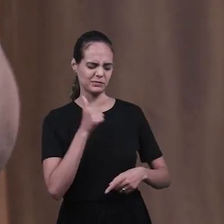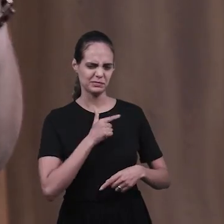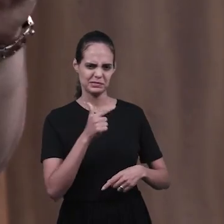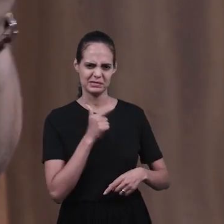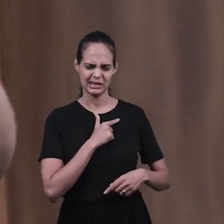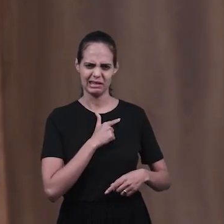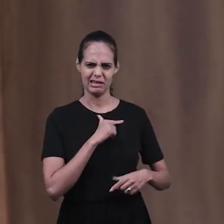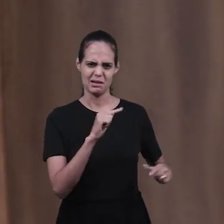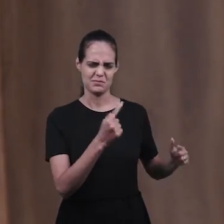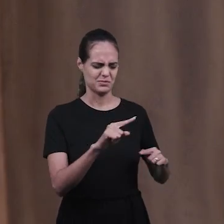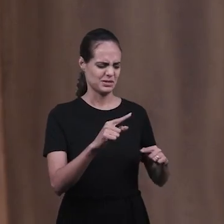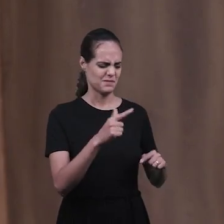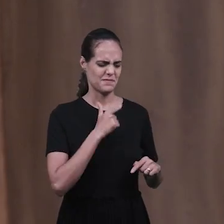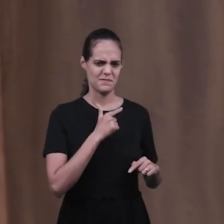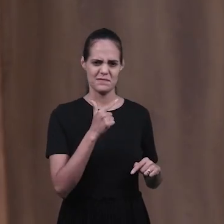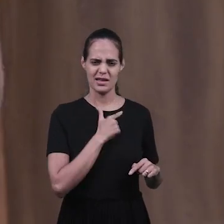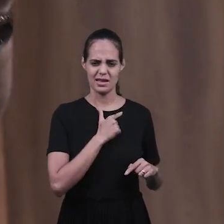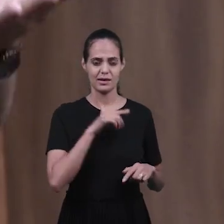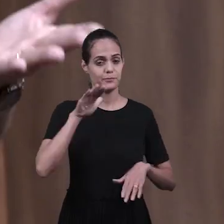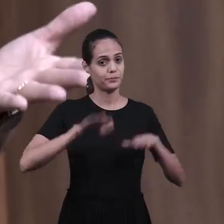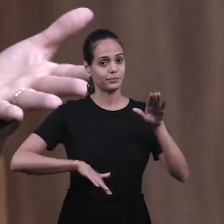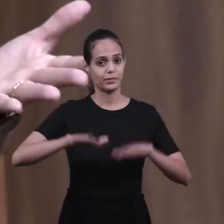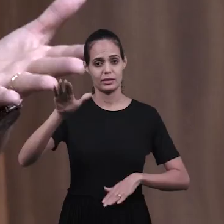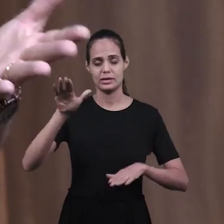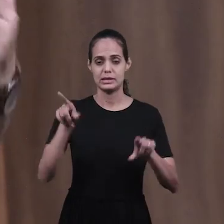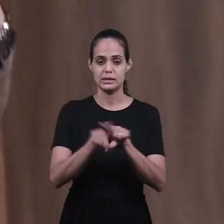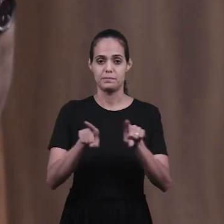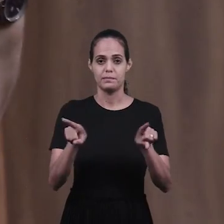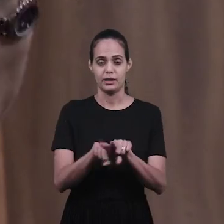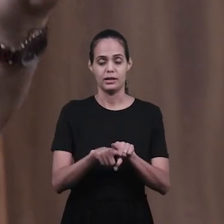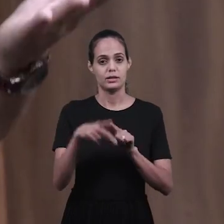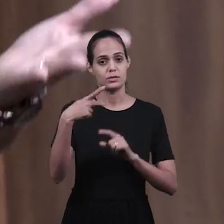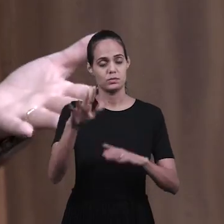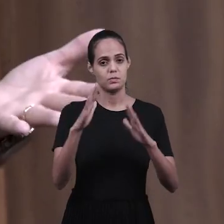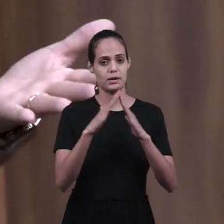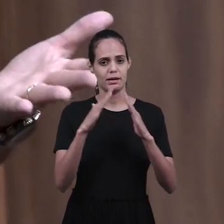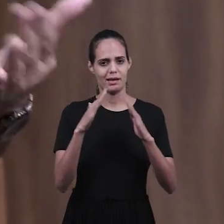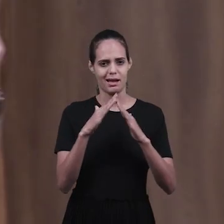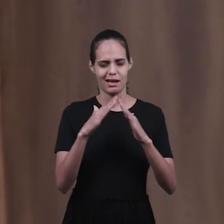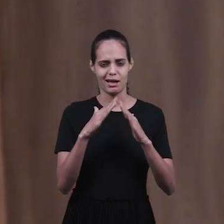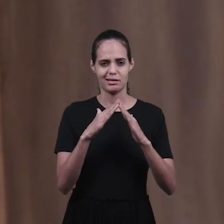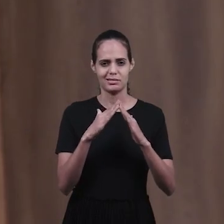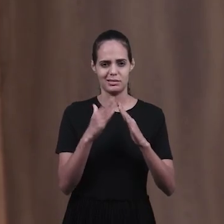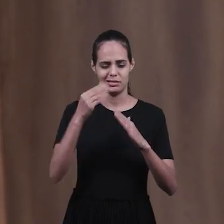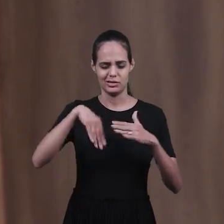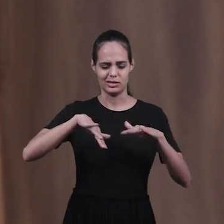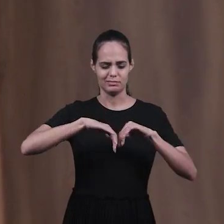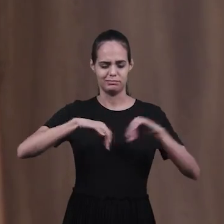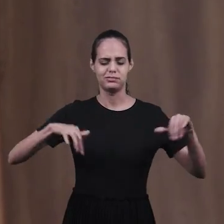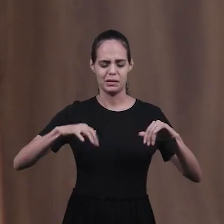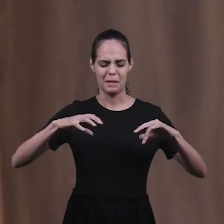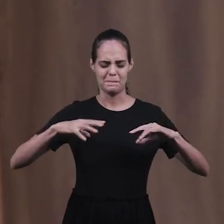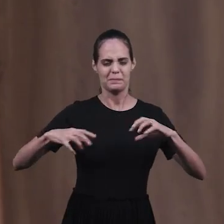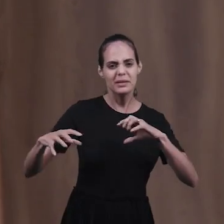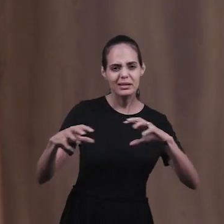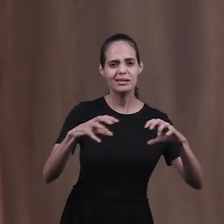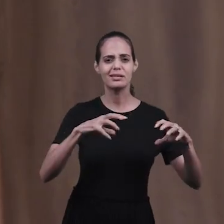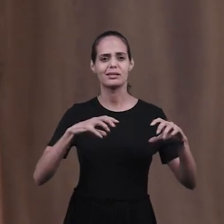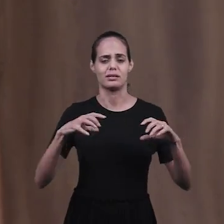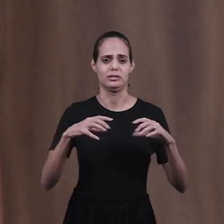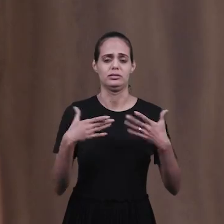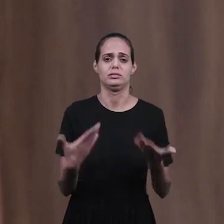mauvaises musiques. Dans votre maison, des fois, un foyer divisé, le père qui est